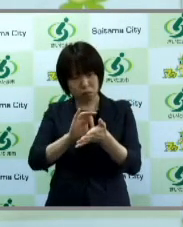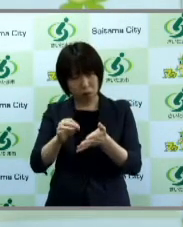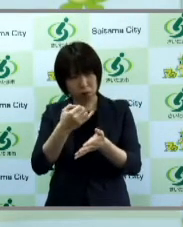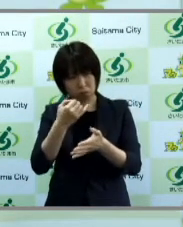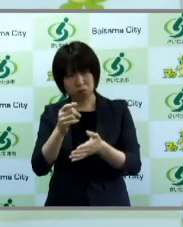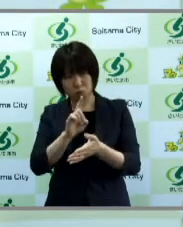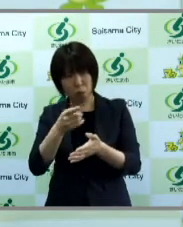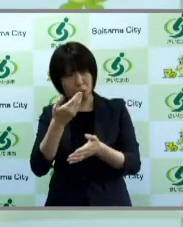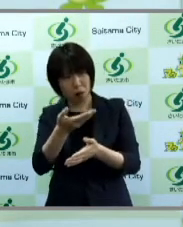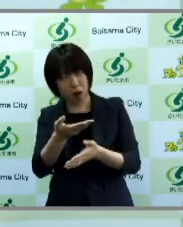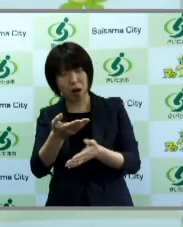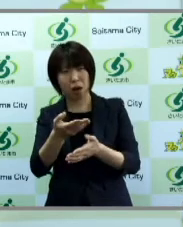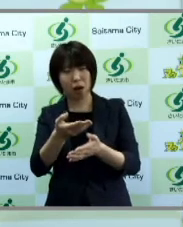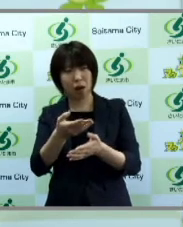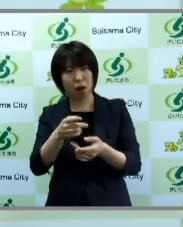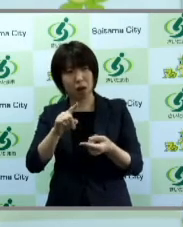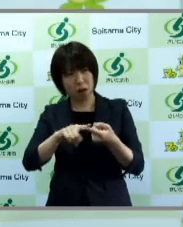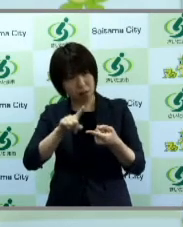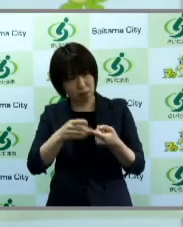ては、いささか